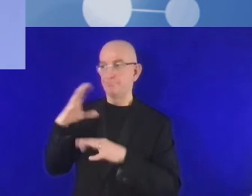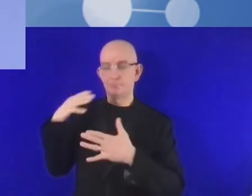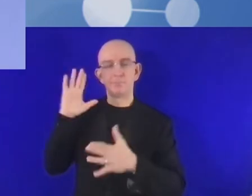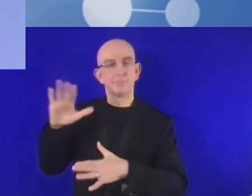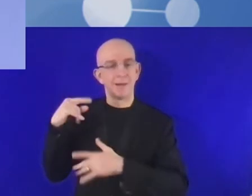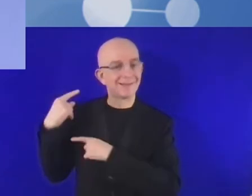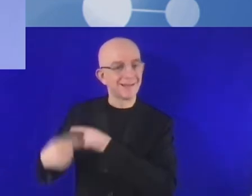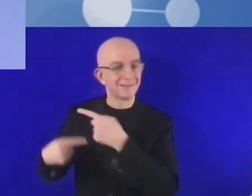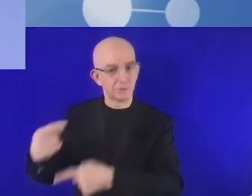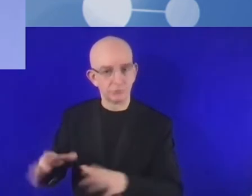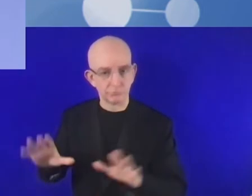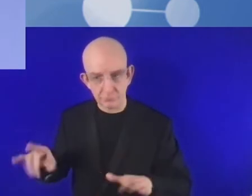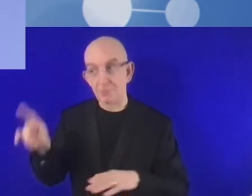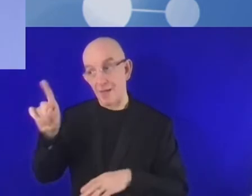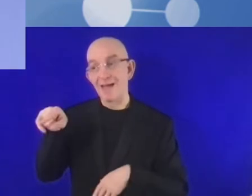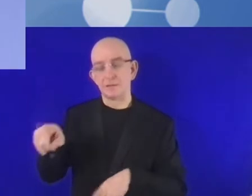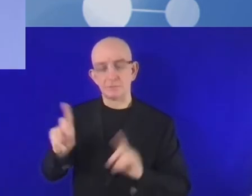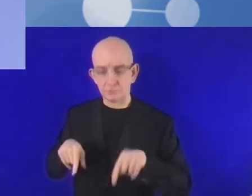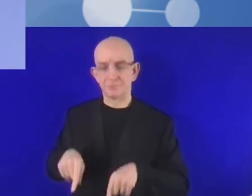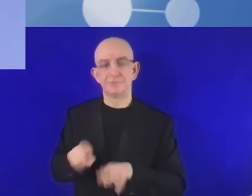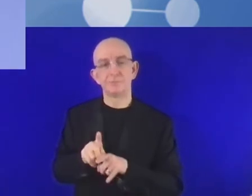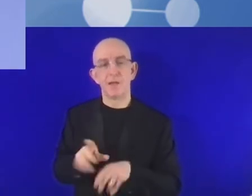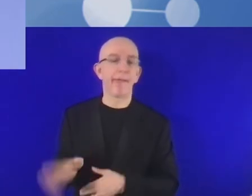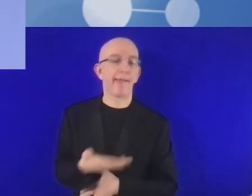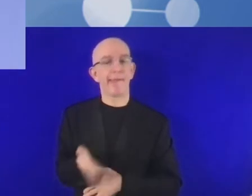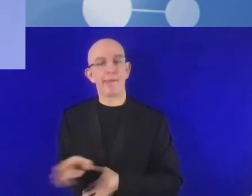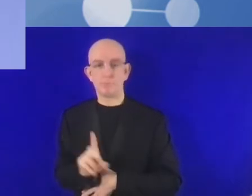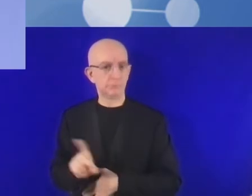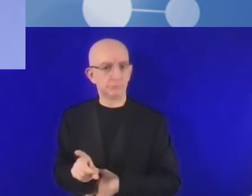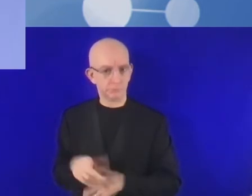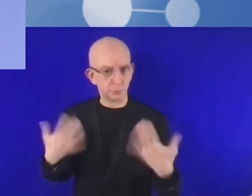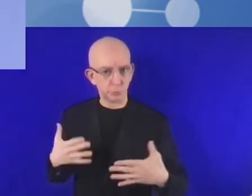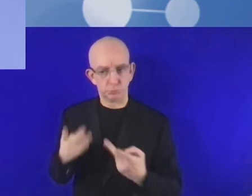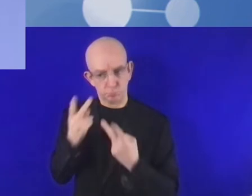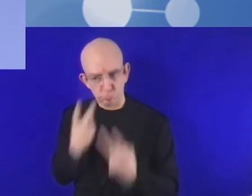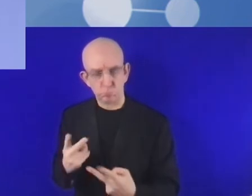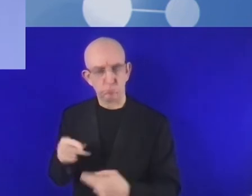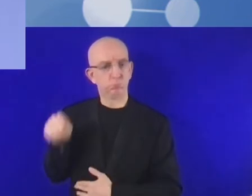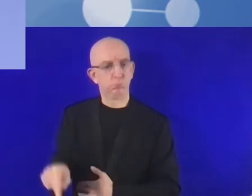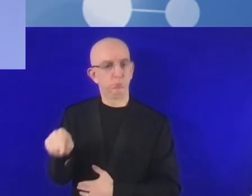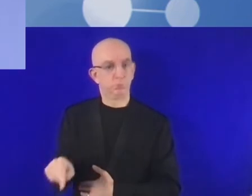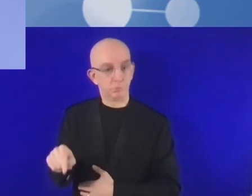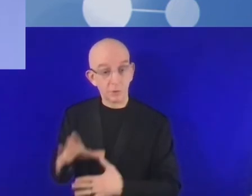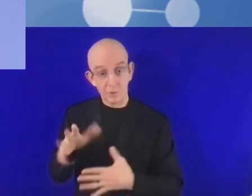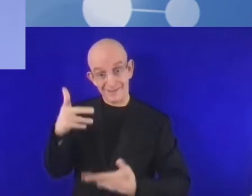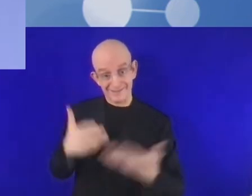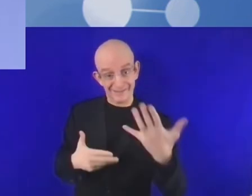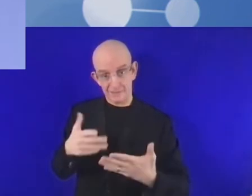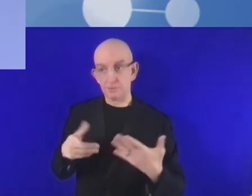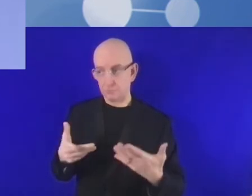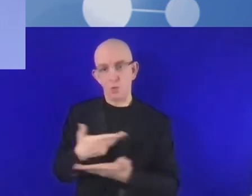么这些数据需要有效的保证，使得他们能够安全、很好的利用和处